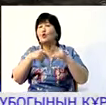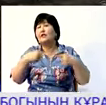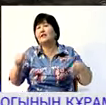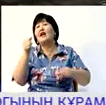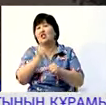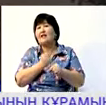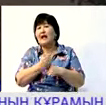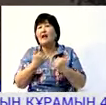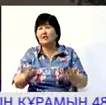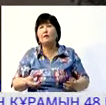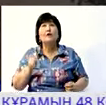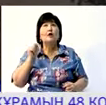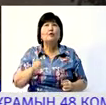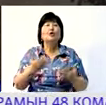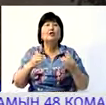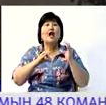жасалады. Бұл жерде